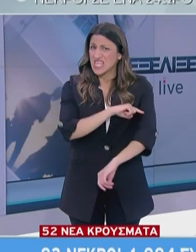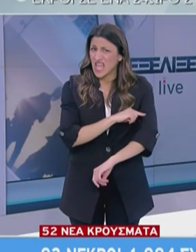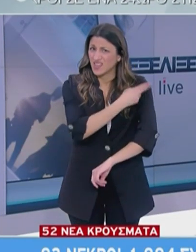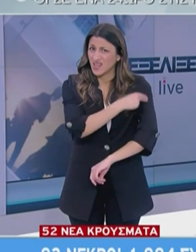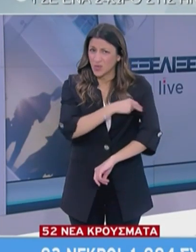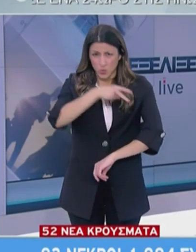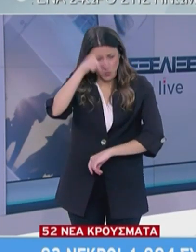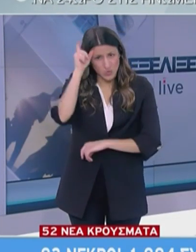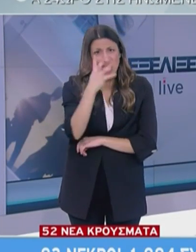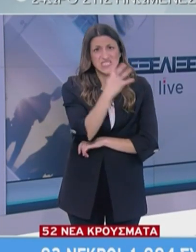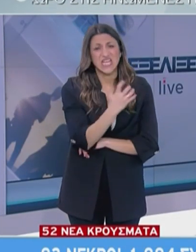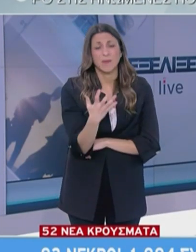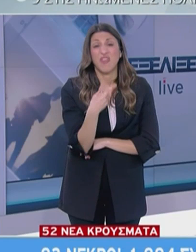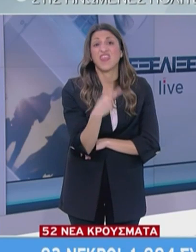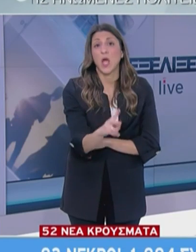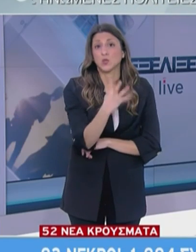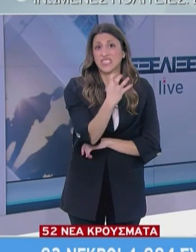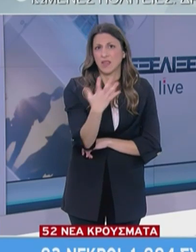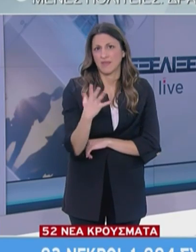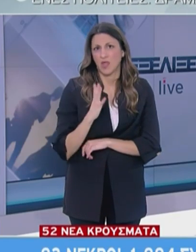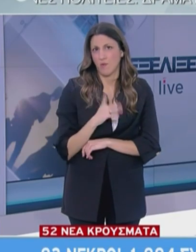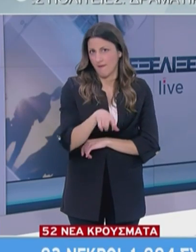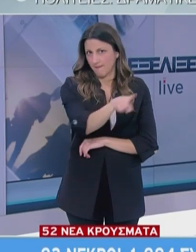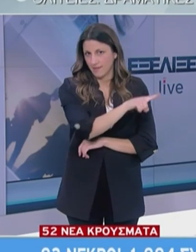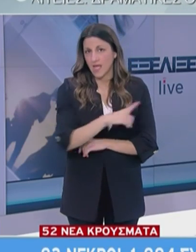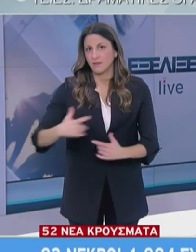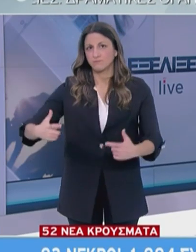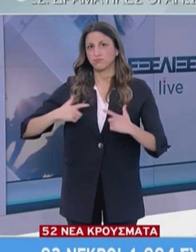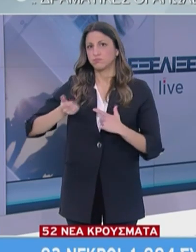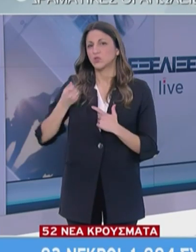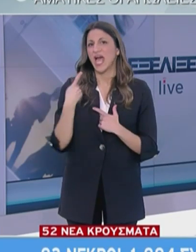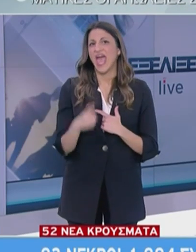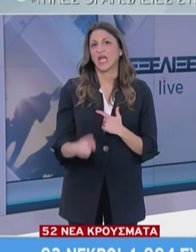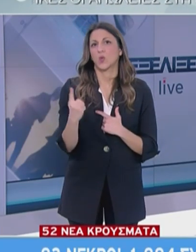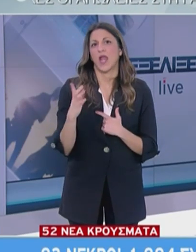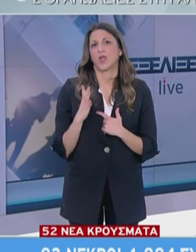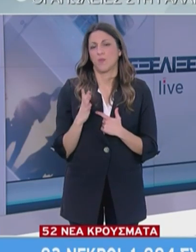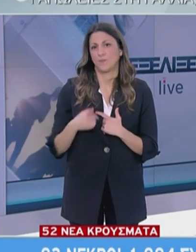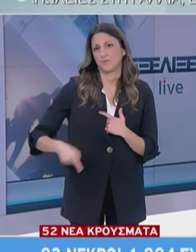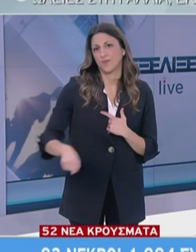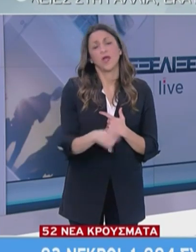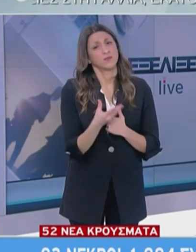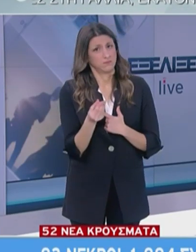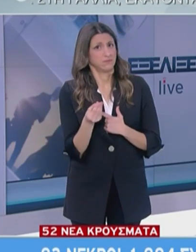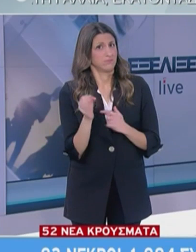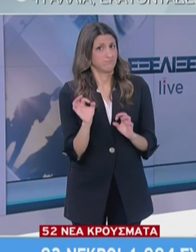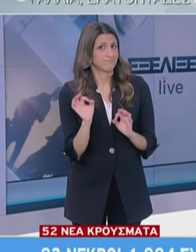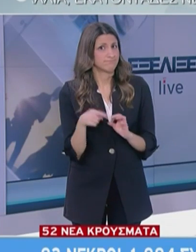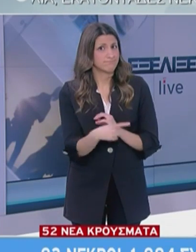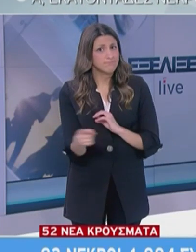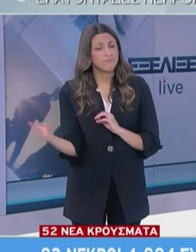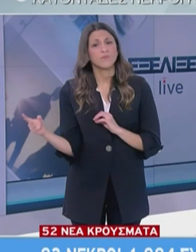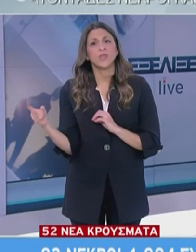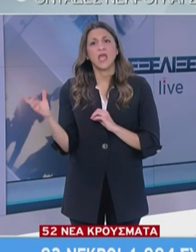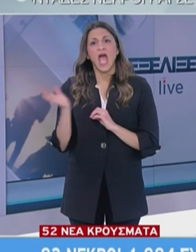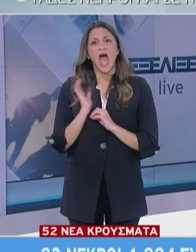ήταν 245 άτομα και σε αυτοαπομόνωση ήταν 101 άτομα. Άρα ένας σημαντικός αριθμός. Βέβαια αυτό περιλαμβάνει και